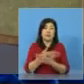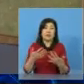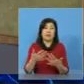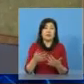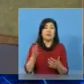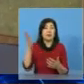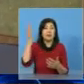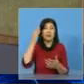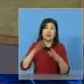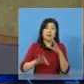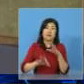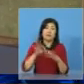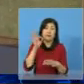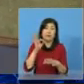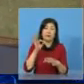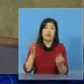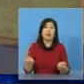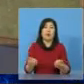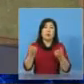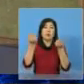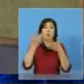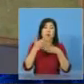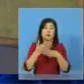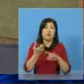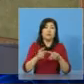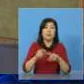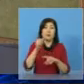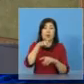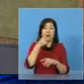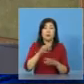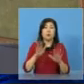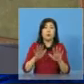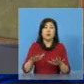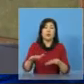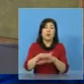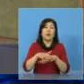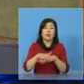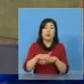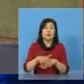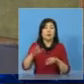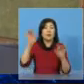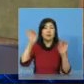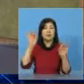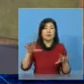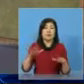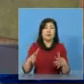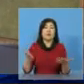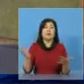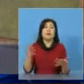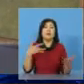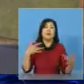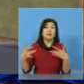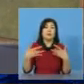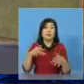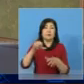анықтап, оларға қолдау көрсетсек, ал биылғы фестиваль тек қана халықтық және үлгілі атақтары бар көркем өнерпаздар ұжымдарының